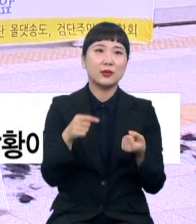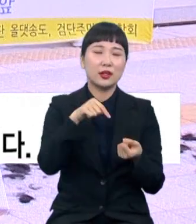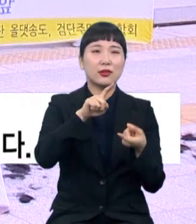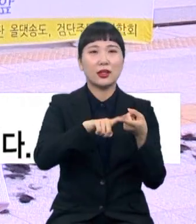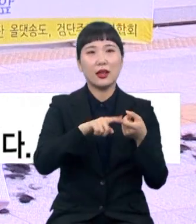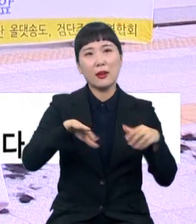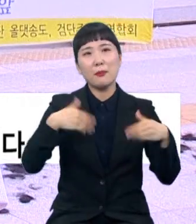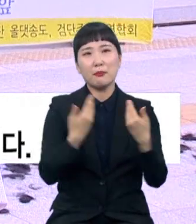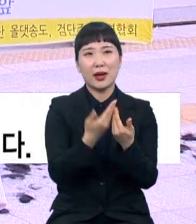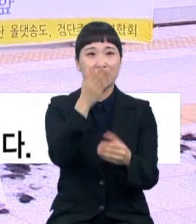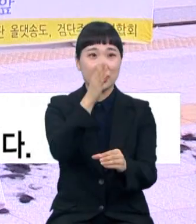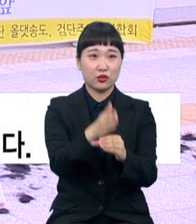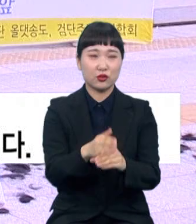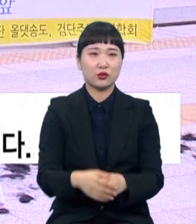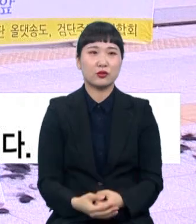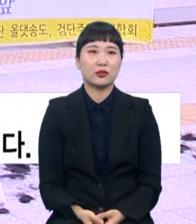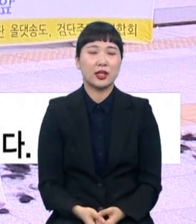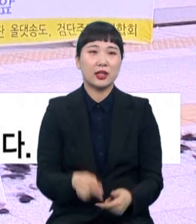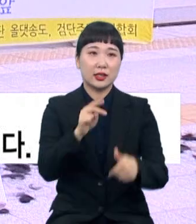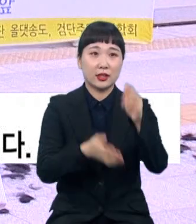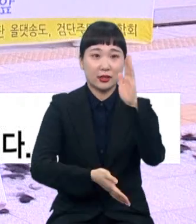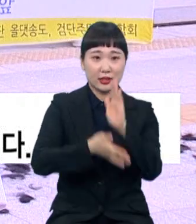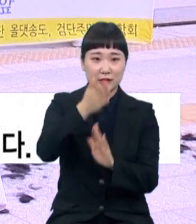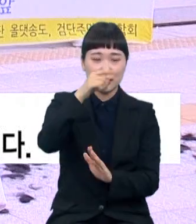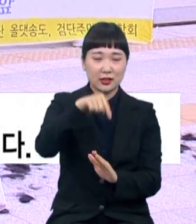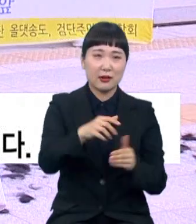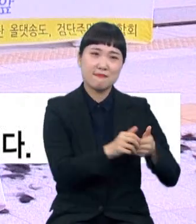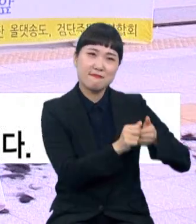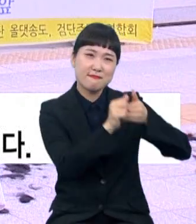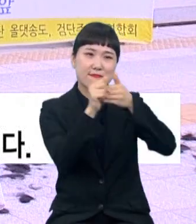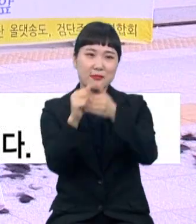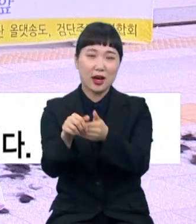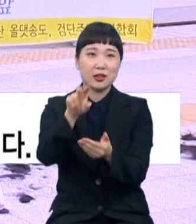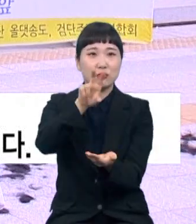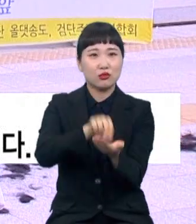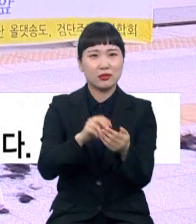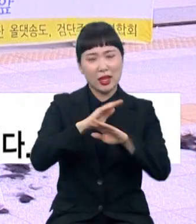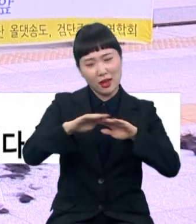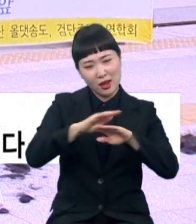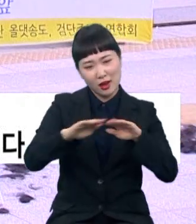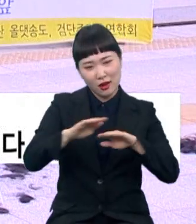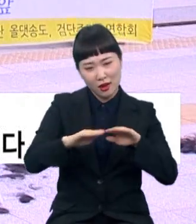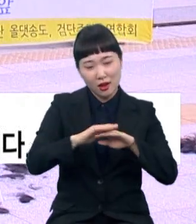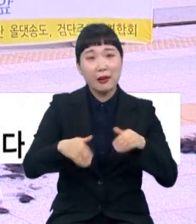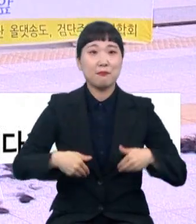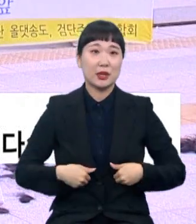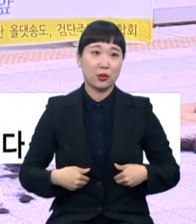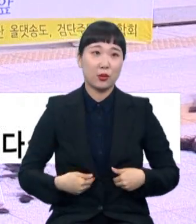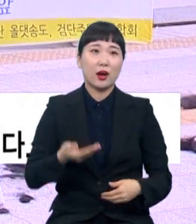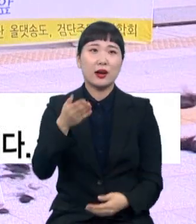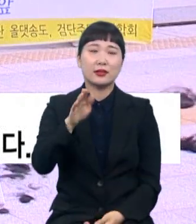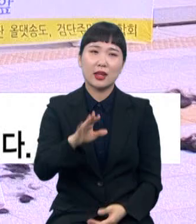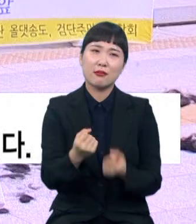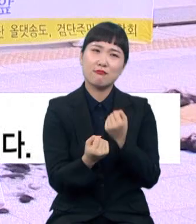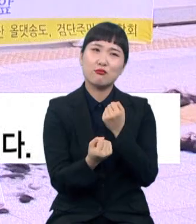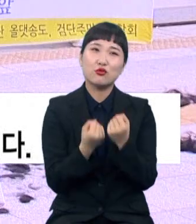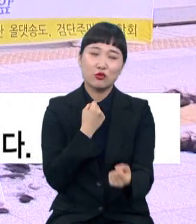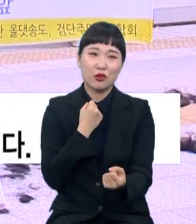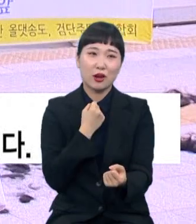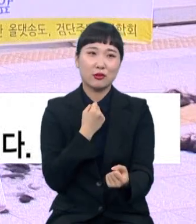상황이고 또한 현재 인천시가 주도적으로 이 부분을 문제 해결을 해야 됨에도 불구하고 시행사 뒤에